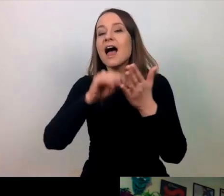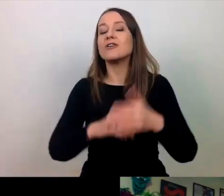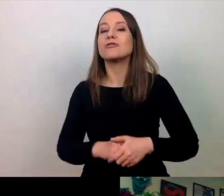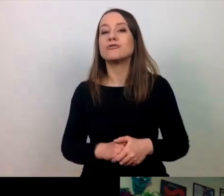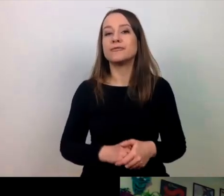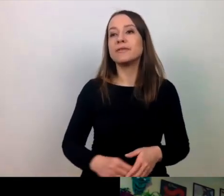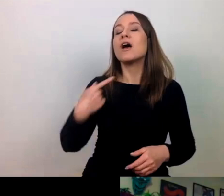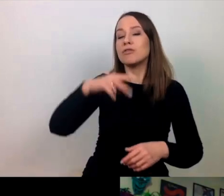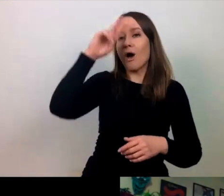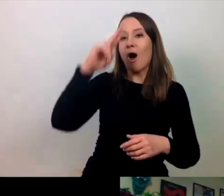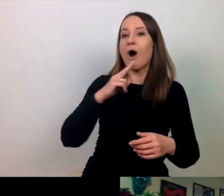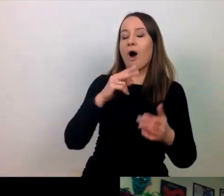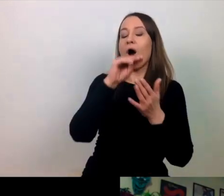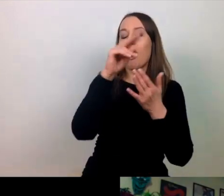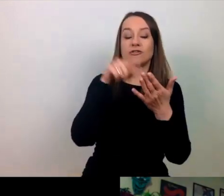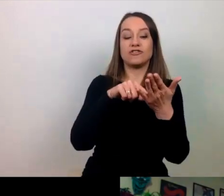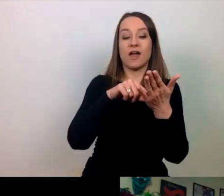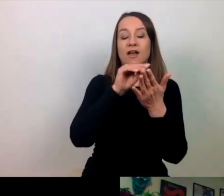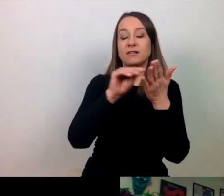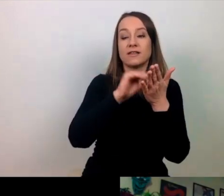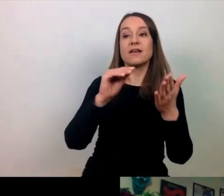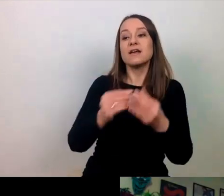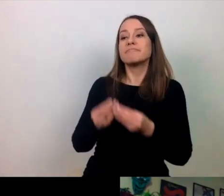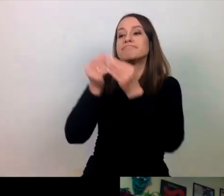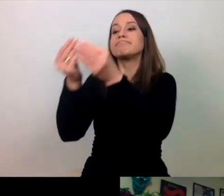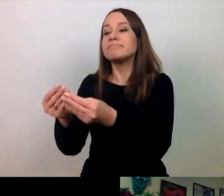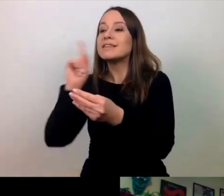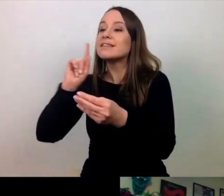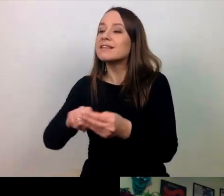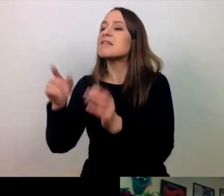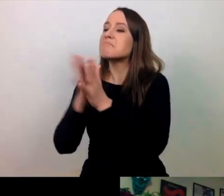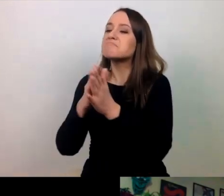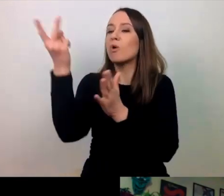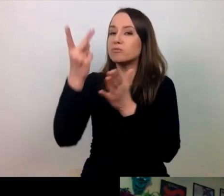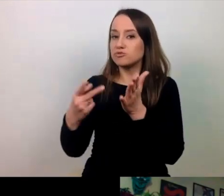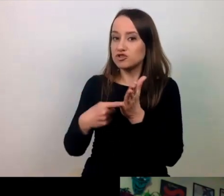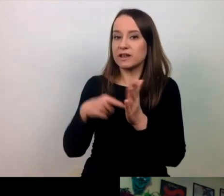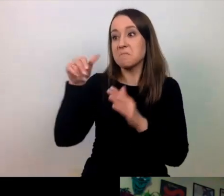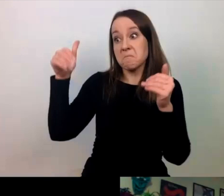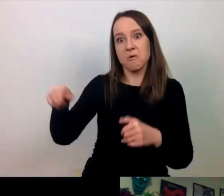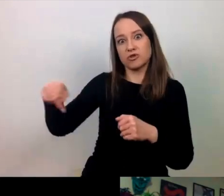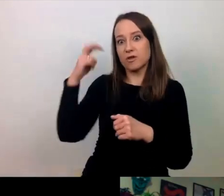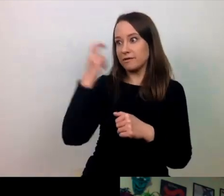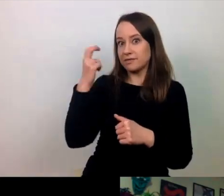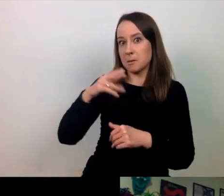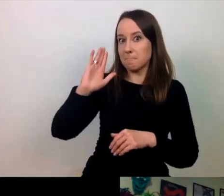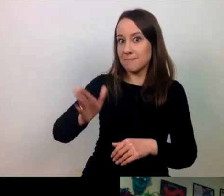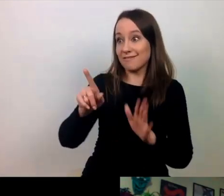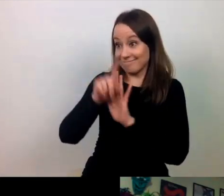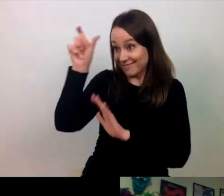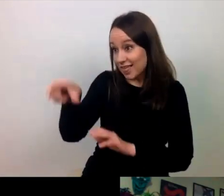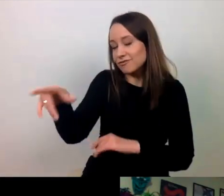słuchaj Mikael, weź przeczytaj tutaj to, bo być może to będzie interesująca dla ciebie historia,